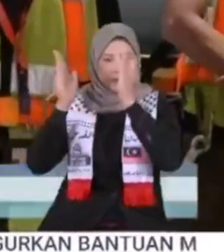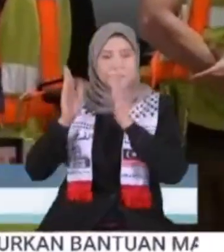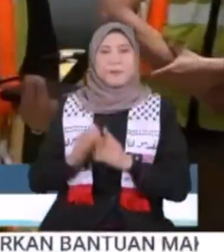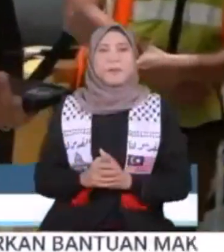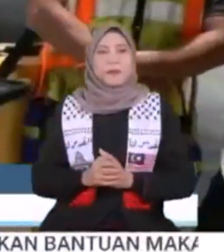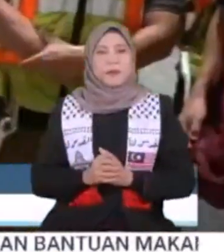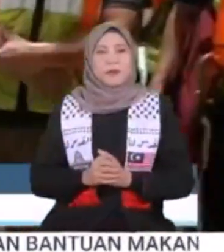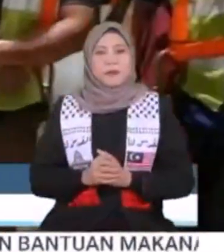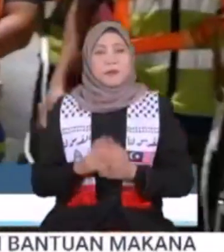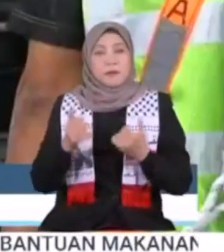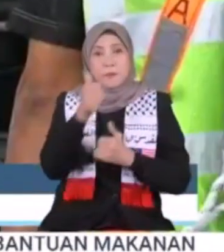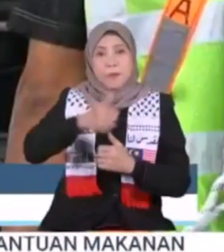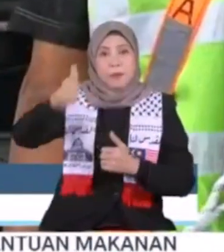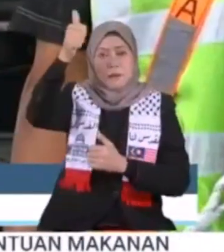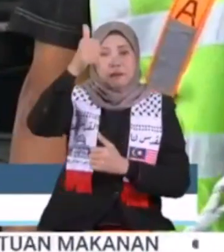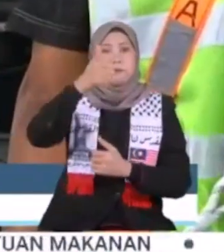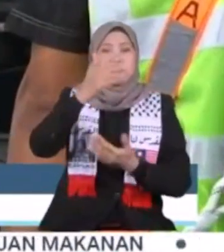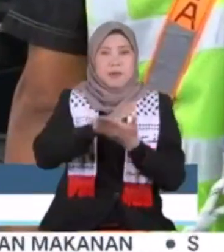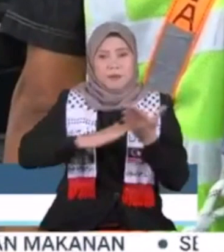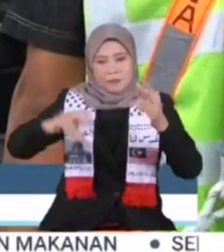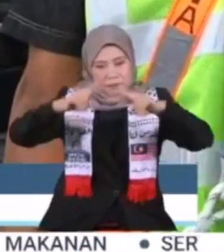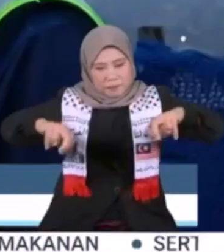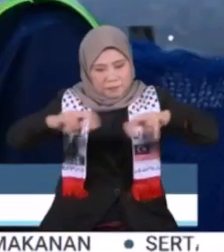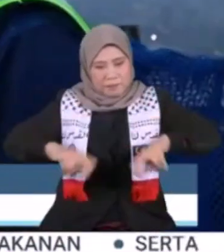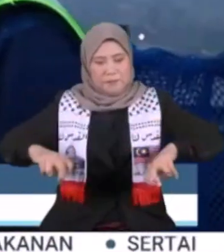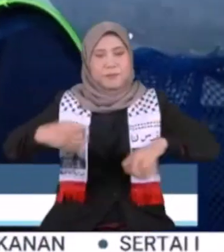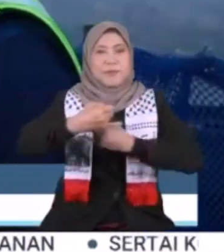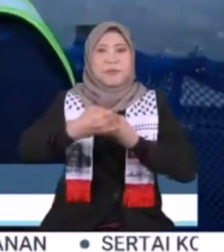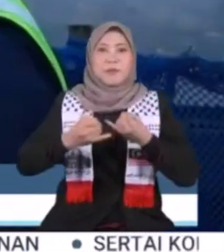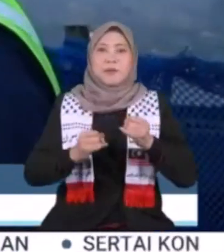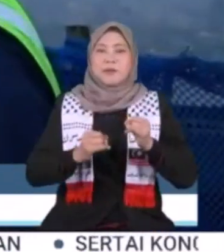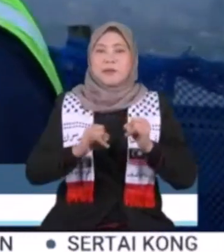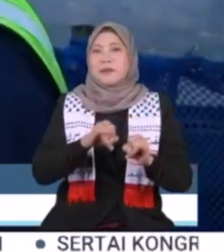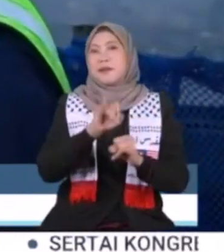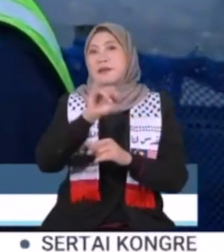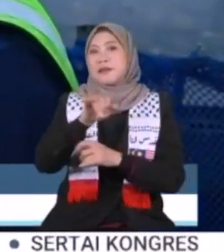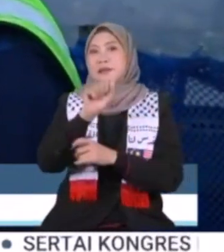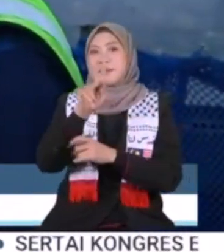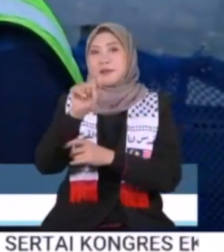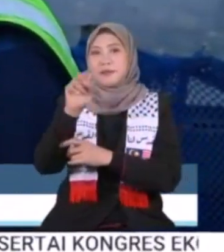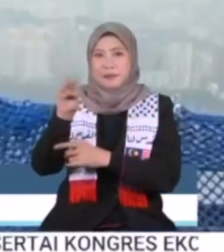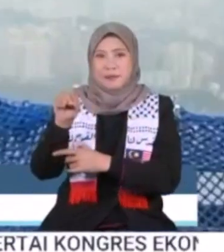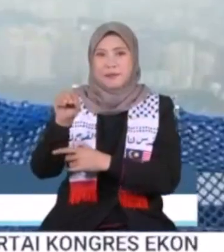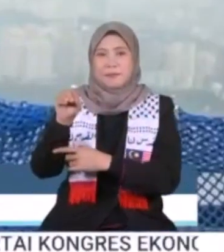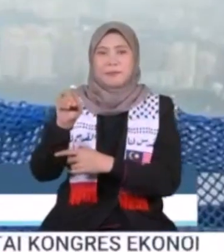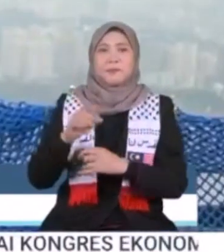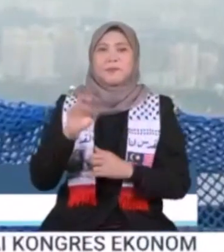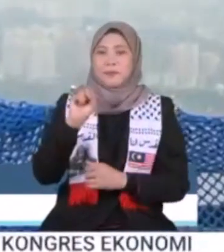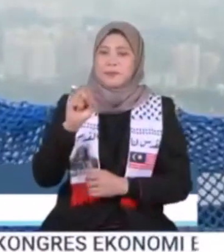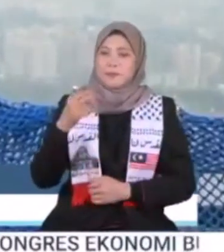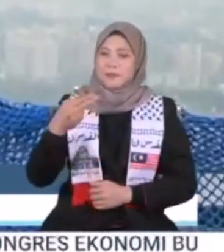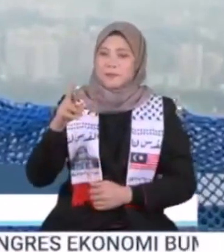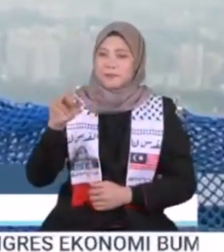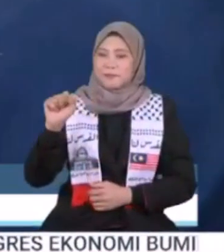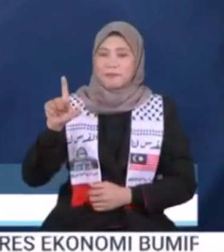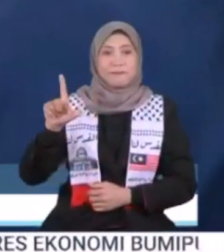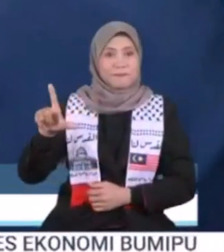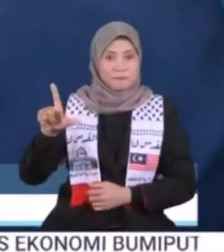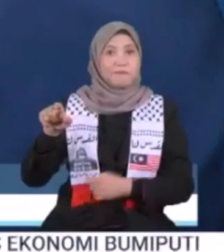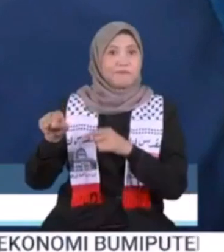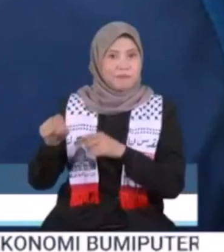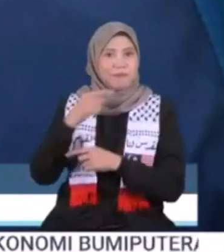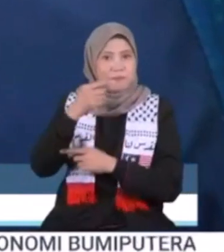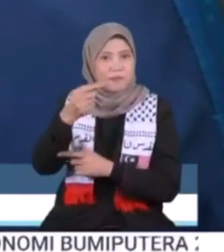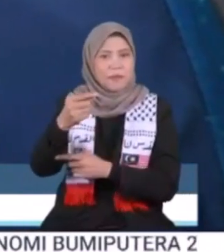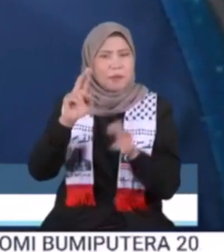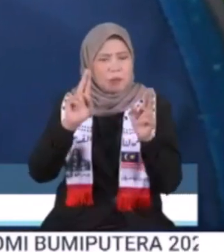Menurut penolong pengarah kanan bahagian penyelidikan Jabatan Kemajuan Islam Malaysia JAKIM, Syahril Azwan Hussein,